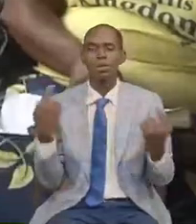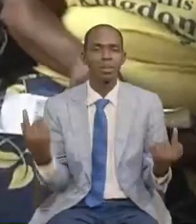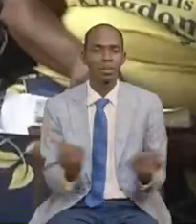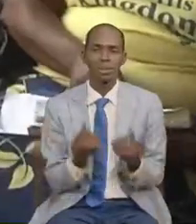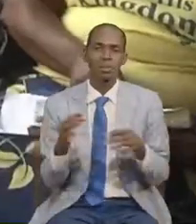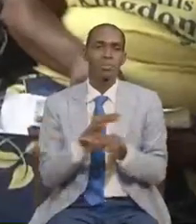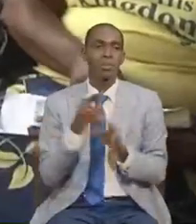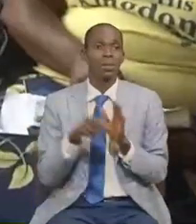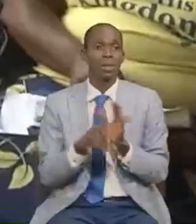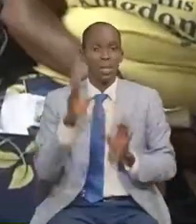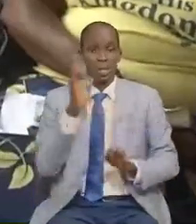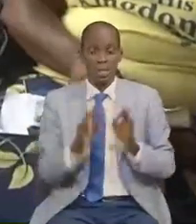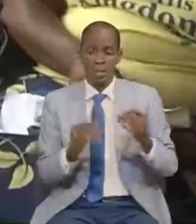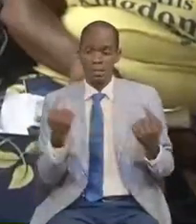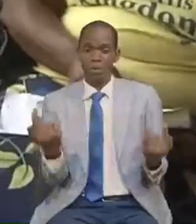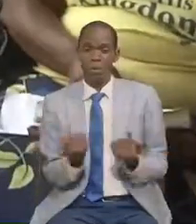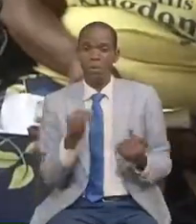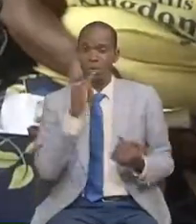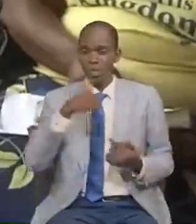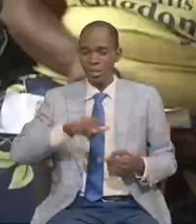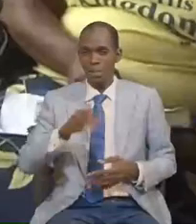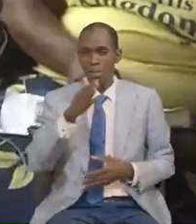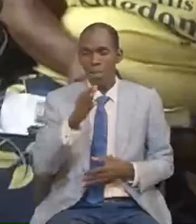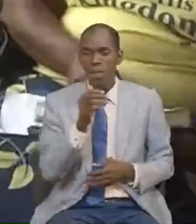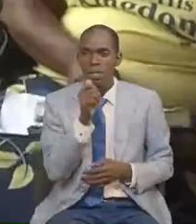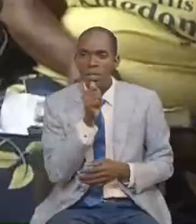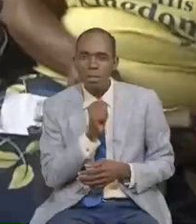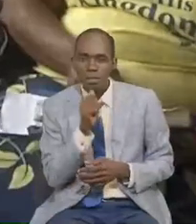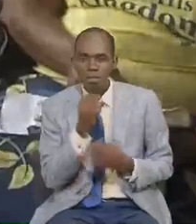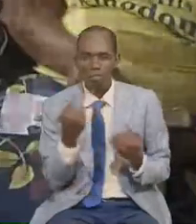Si l'iniquité est encore là, iniquité secrète,